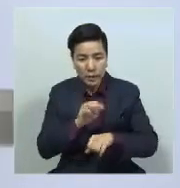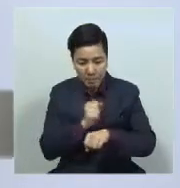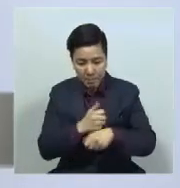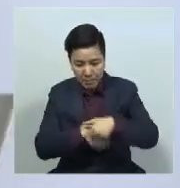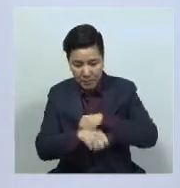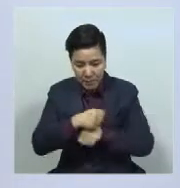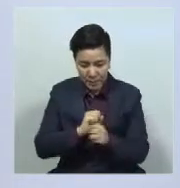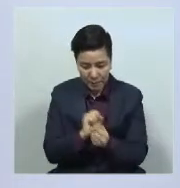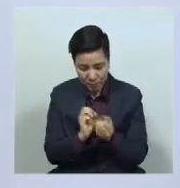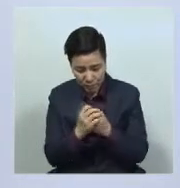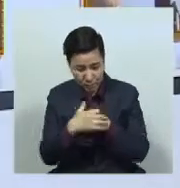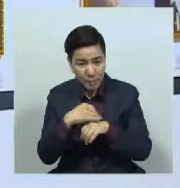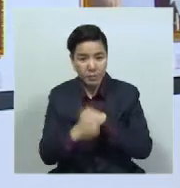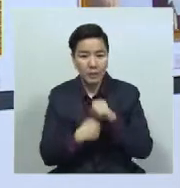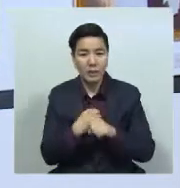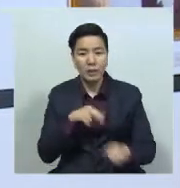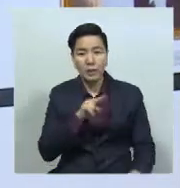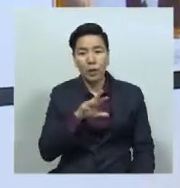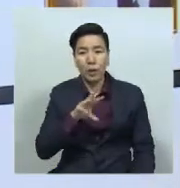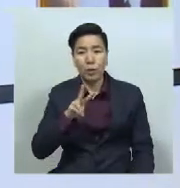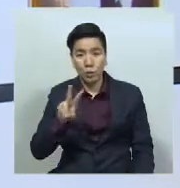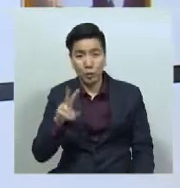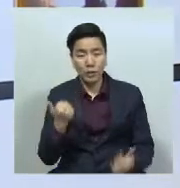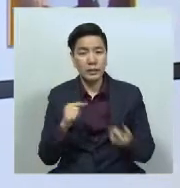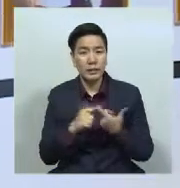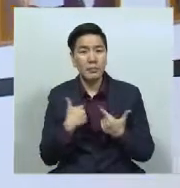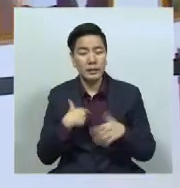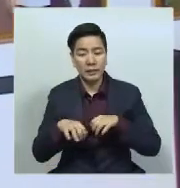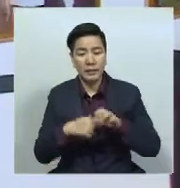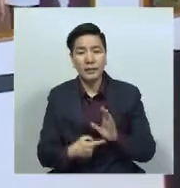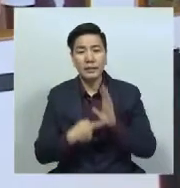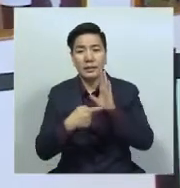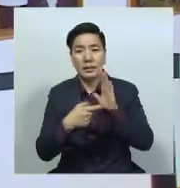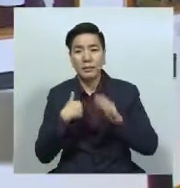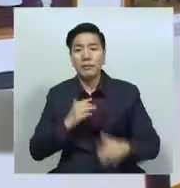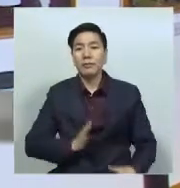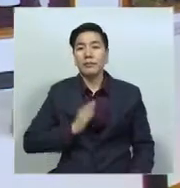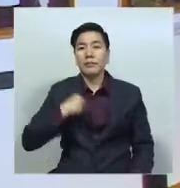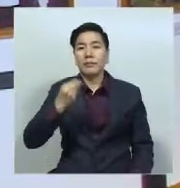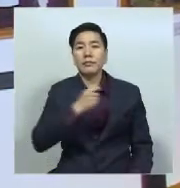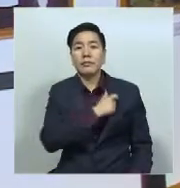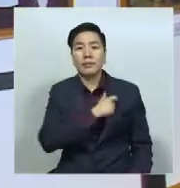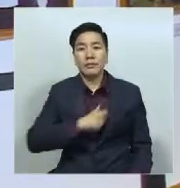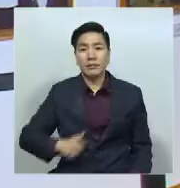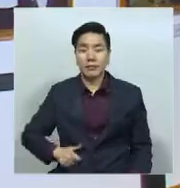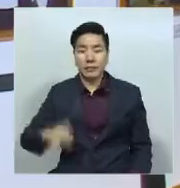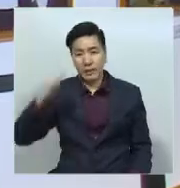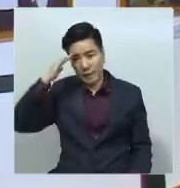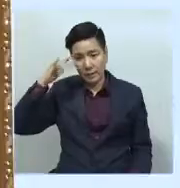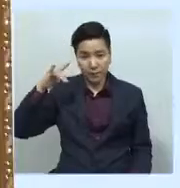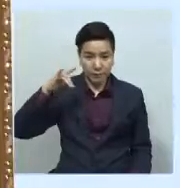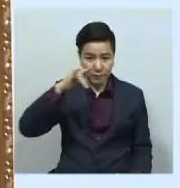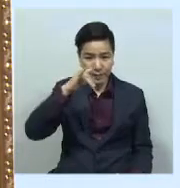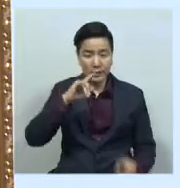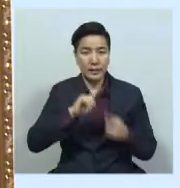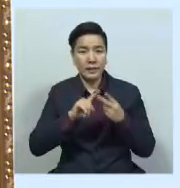ประดิษฐ์ประจำปี2562ซึ่งในงานนี้มีทั้งการจัดแสดงนิทรรศการเฉลิมพระเกียรติสมเด็จพระเจ้าอยู่หัวและ